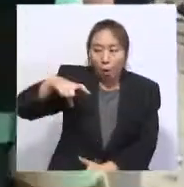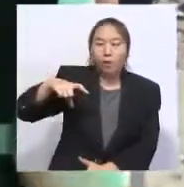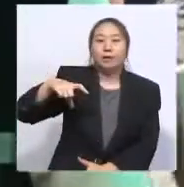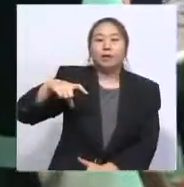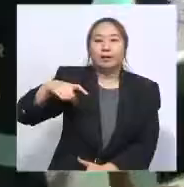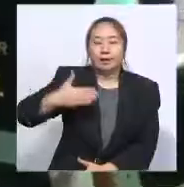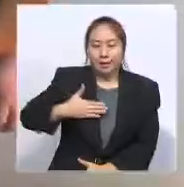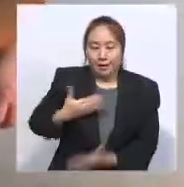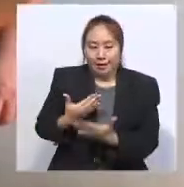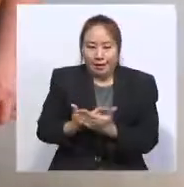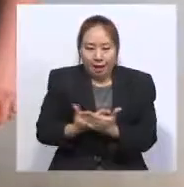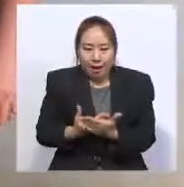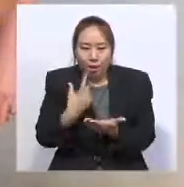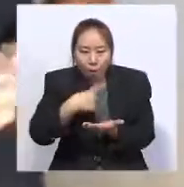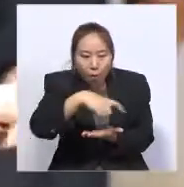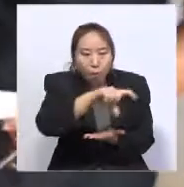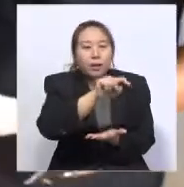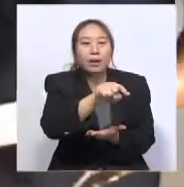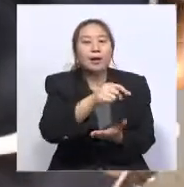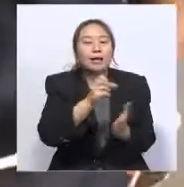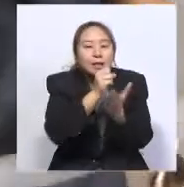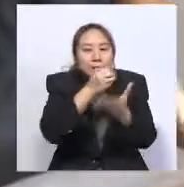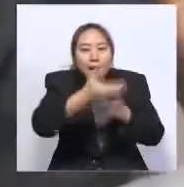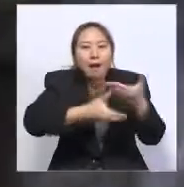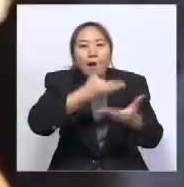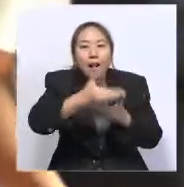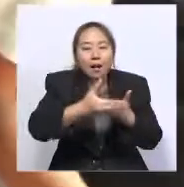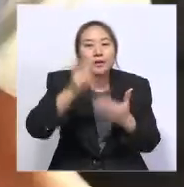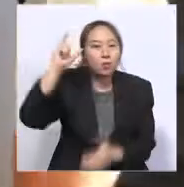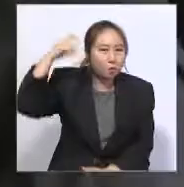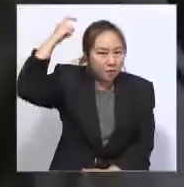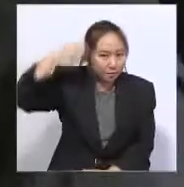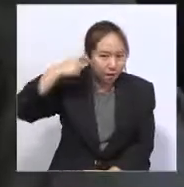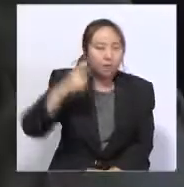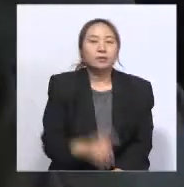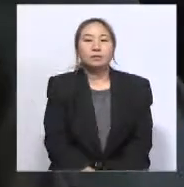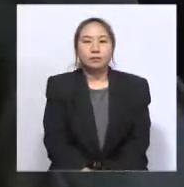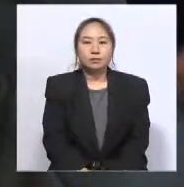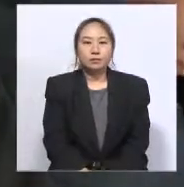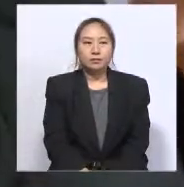ก็จะนำไปส่งให้ขบวนการค้ายาเสพติดในจังหวัดท่าขี้เหล็กฝั่งเมียนมาค่ะ